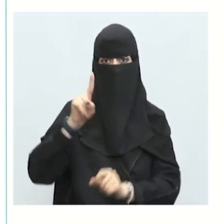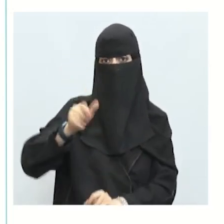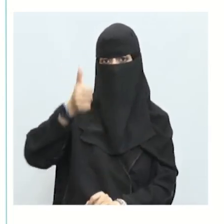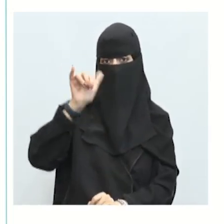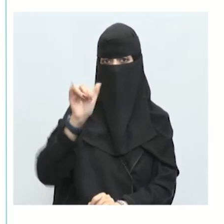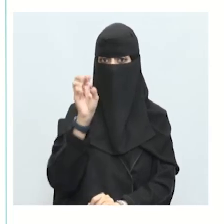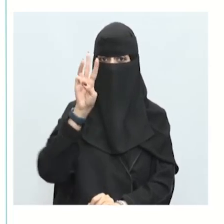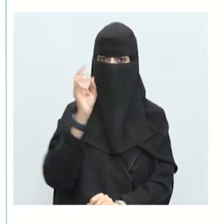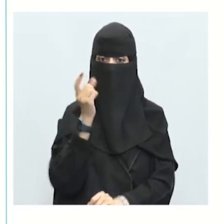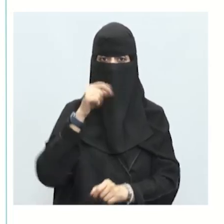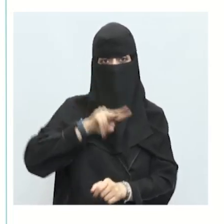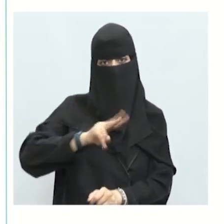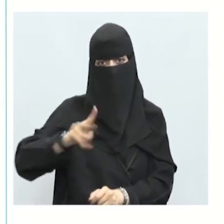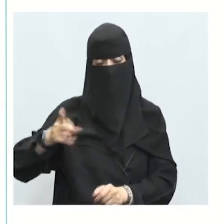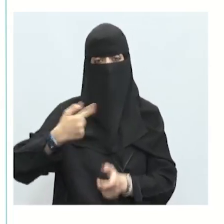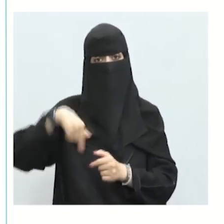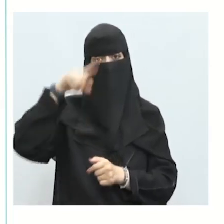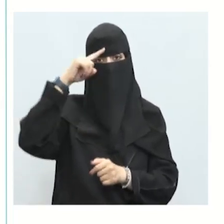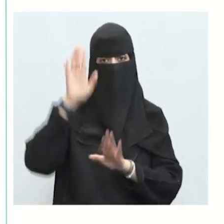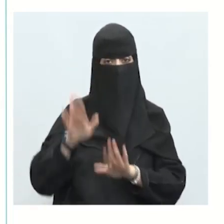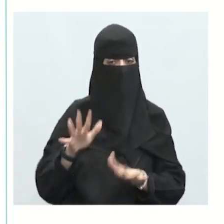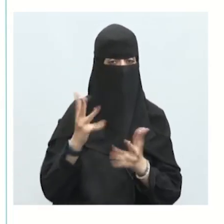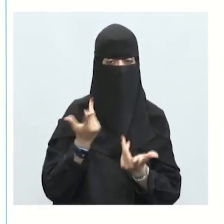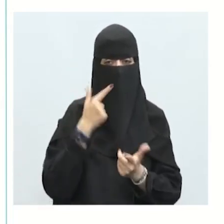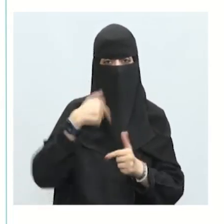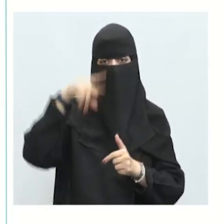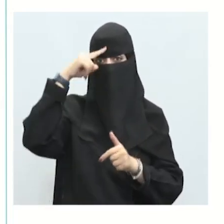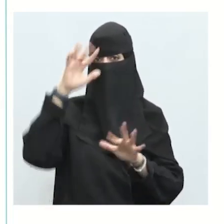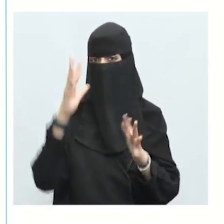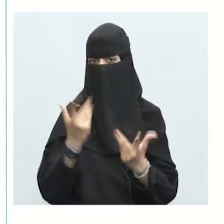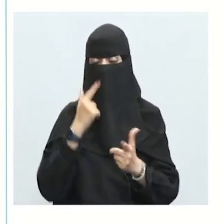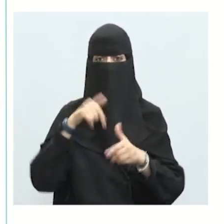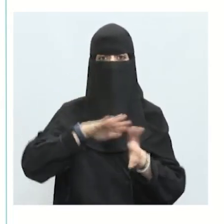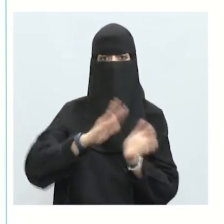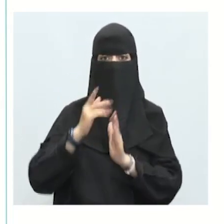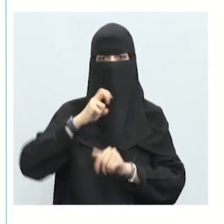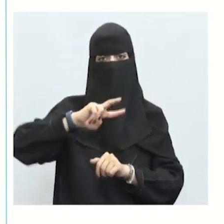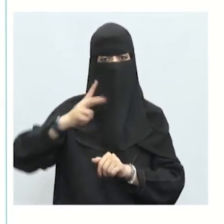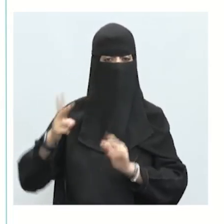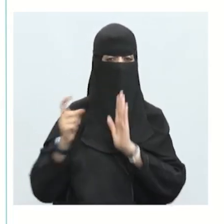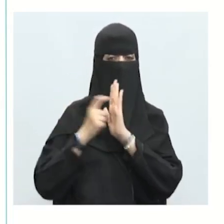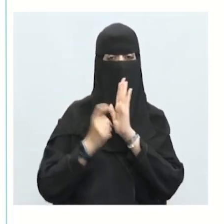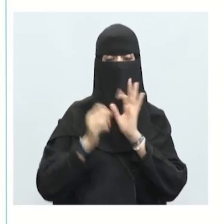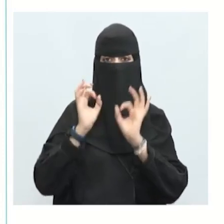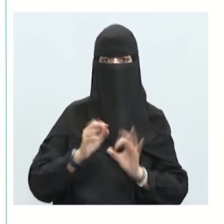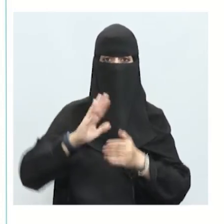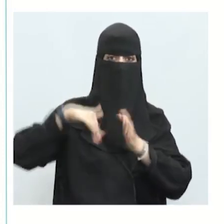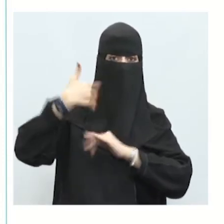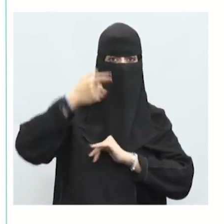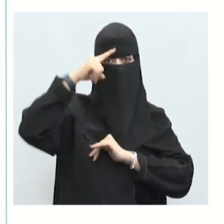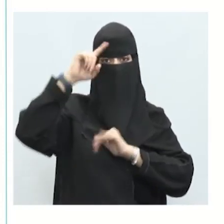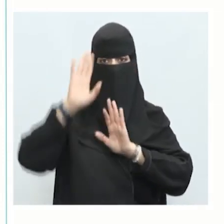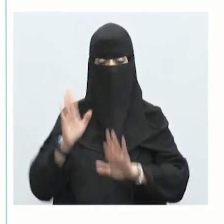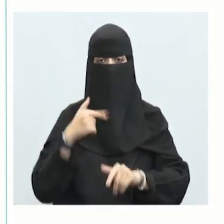انواع ال جمل الشرطيه امثله على جمل الشرطيه ثم انواع الجمل الشرطيه ثم امثله على